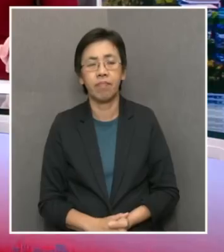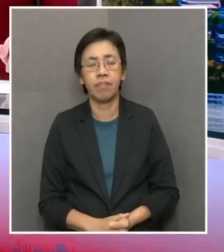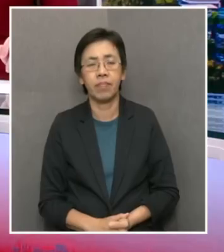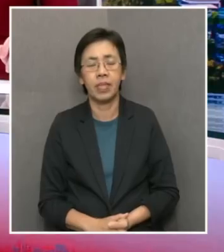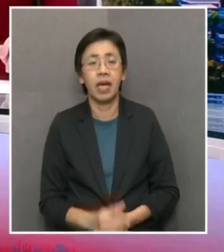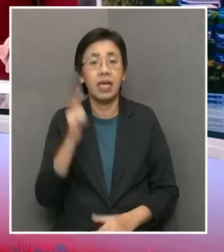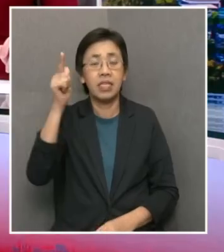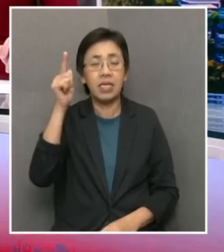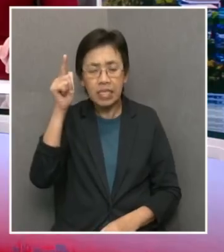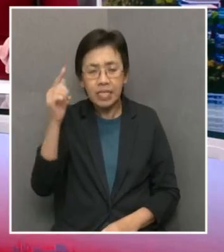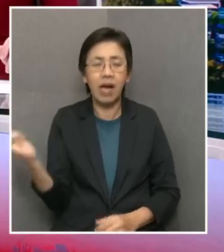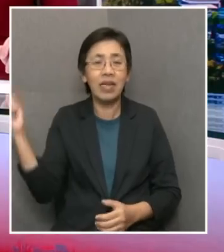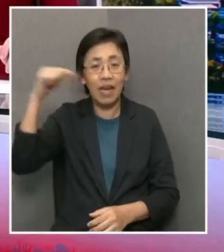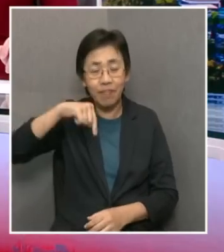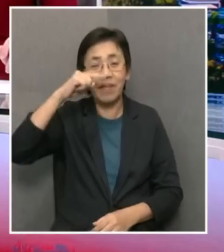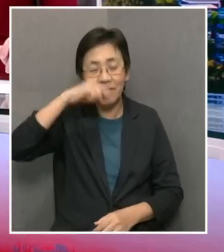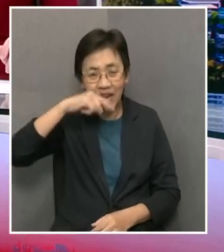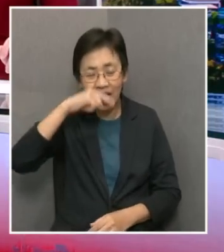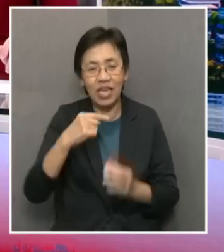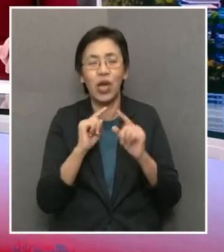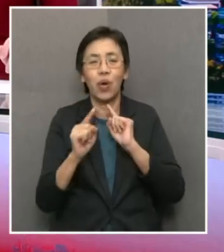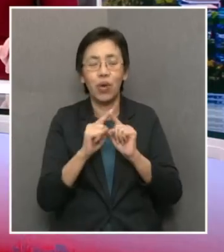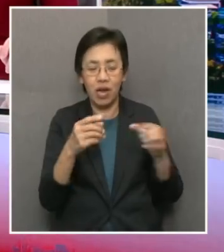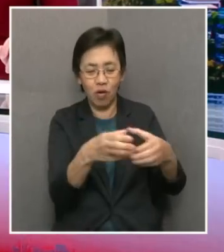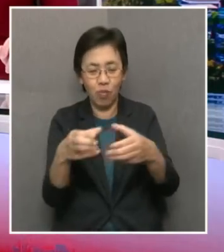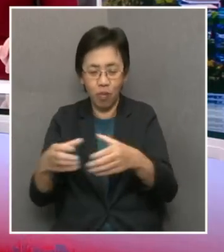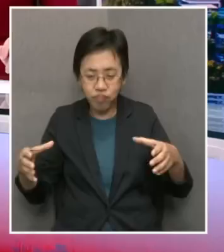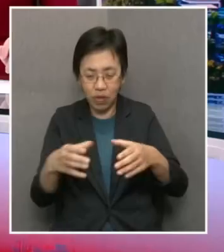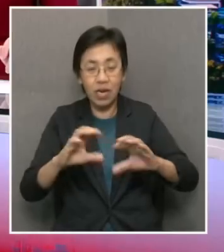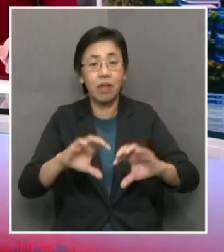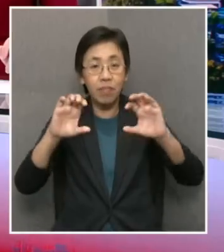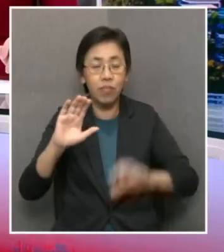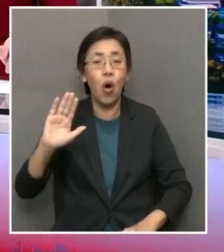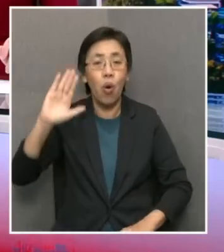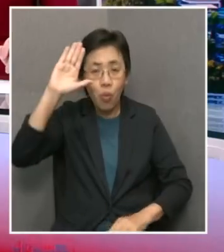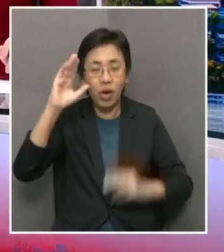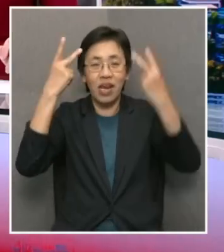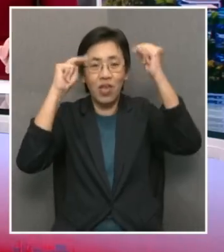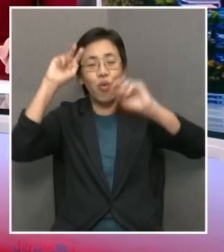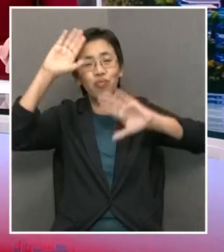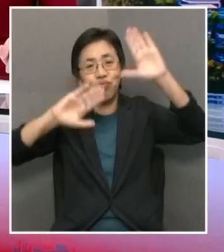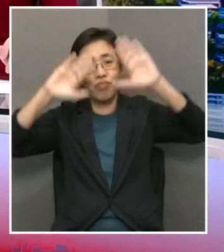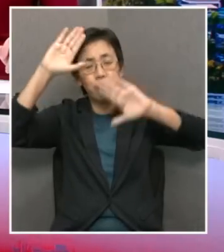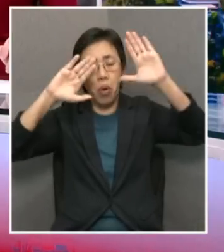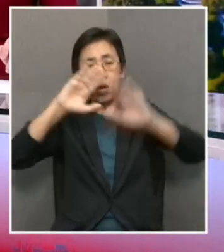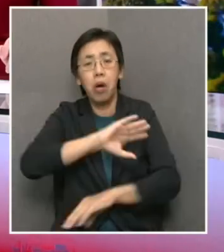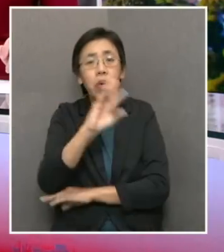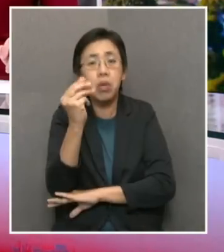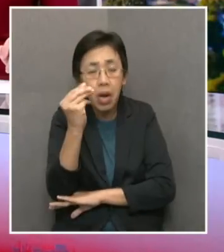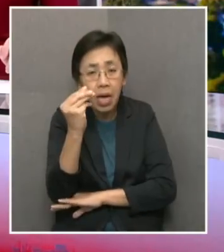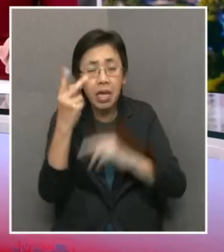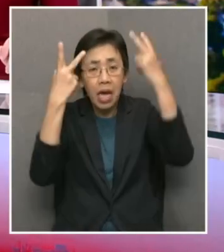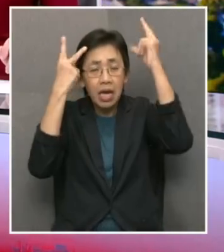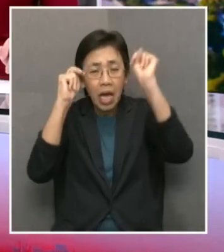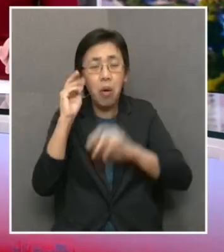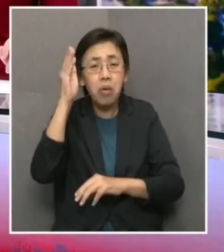กลับบ้านนะครับมาดูเรื่องของการจัดตั้งรัฐบาลการโหวตเลือกนายกรัฐมนตรีนะครับจะมีขึ้นเมื่อไหร่เราจะเห็นนายกคนต่อ